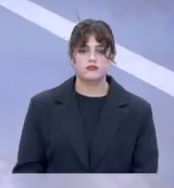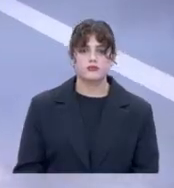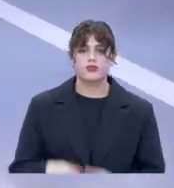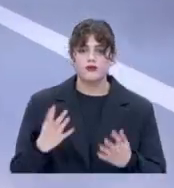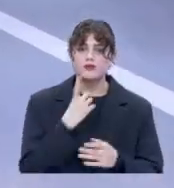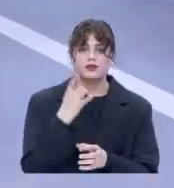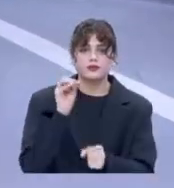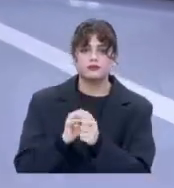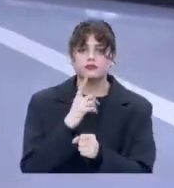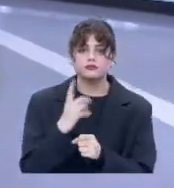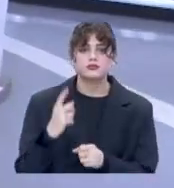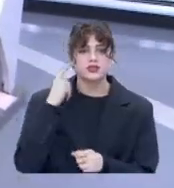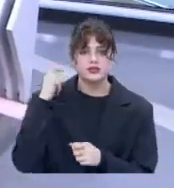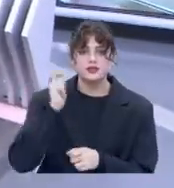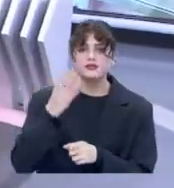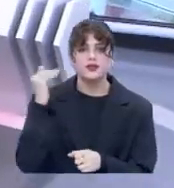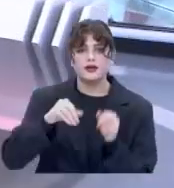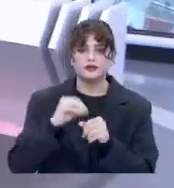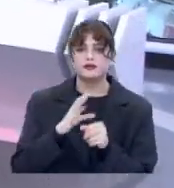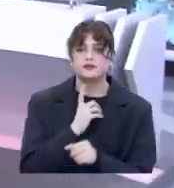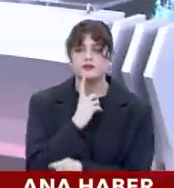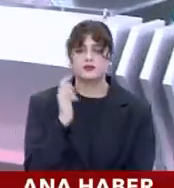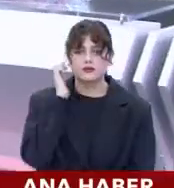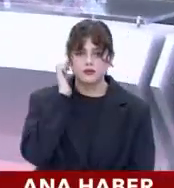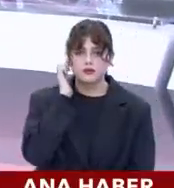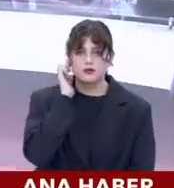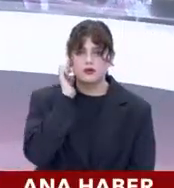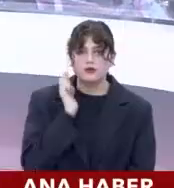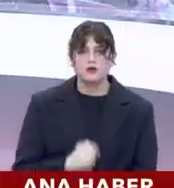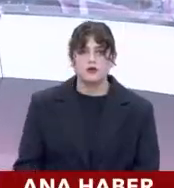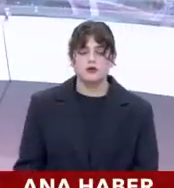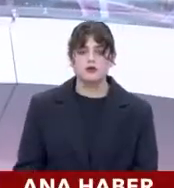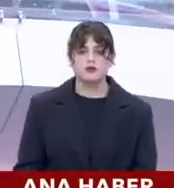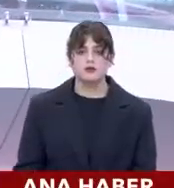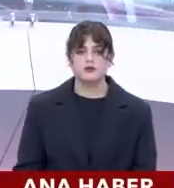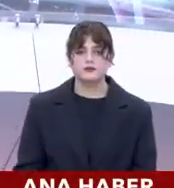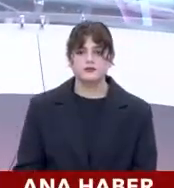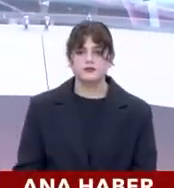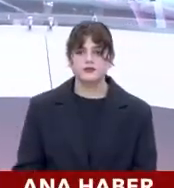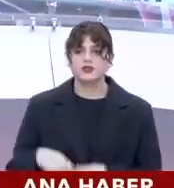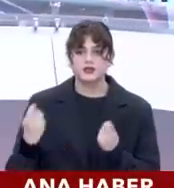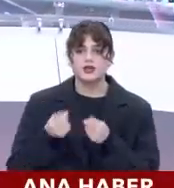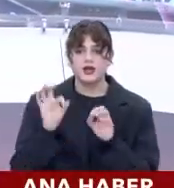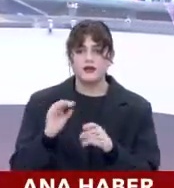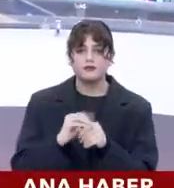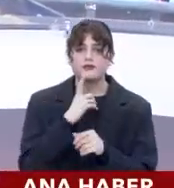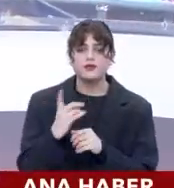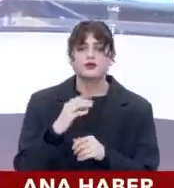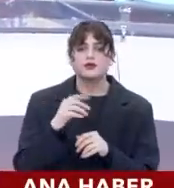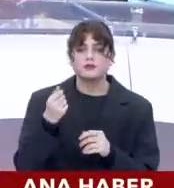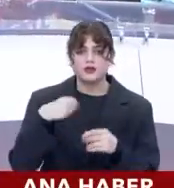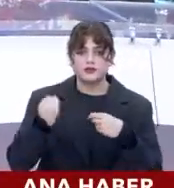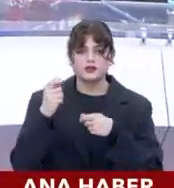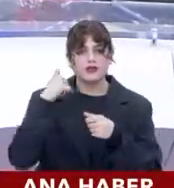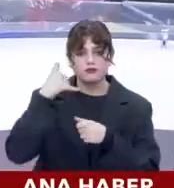Evet dedim ya, gong diye sesi duyduğunuzda herkes işlem yapmaya başlıyor. Bilgisayarın başında broker'lar hisse alıyor, hisse